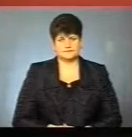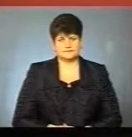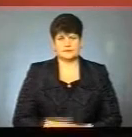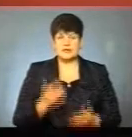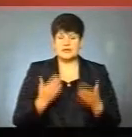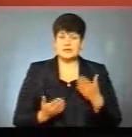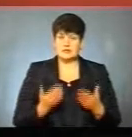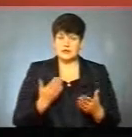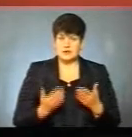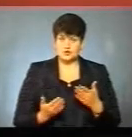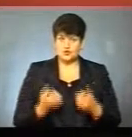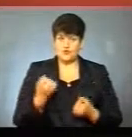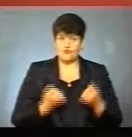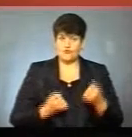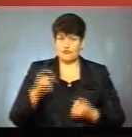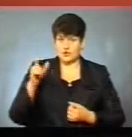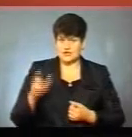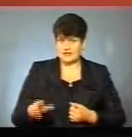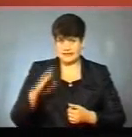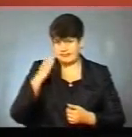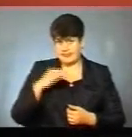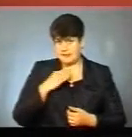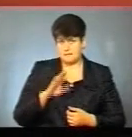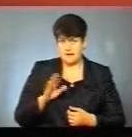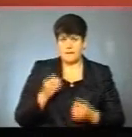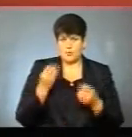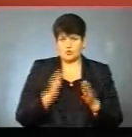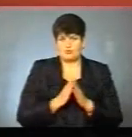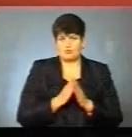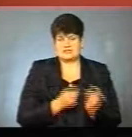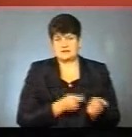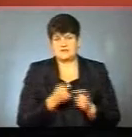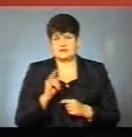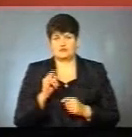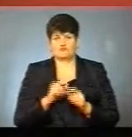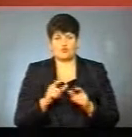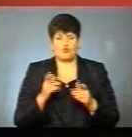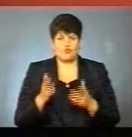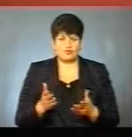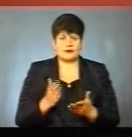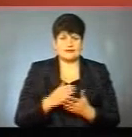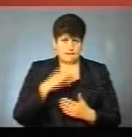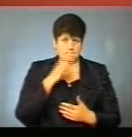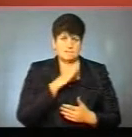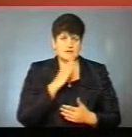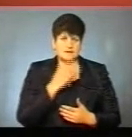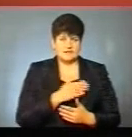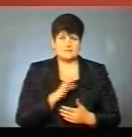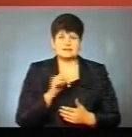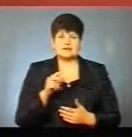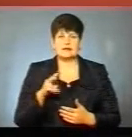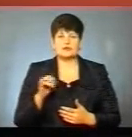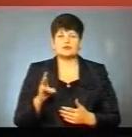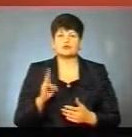Якщо от водій не є батьком дитини, наприклад, попросили підвести дитину до школи, але є батьки в салоні, хто ж